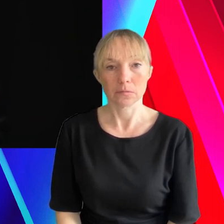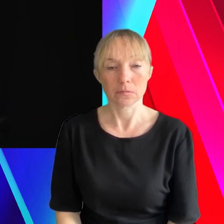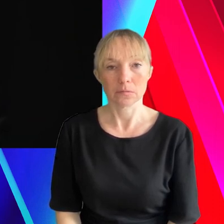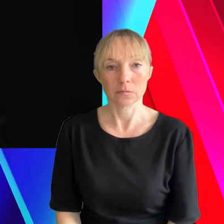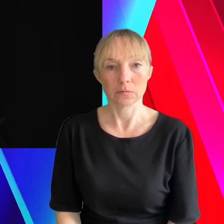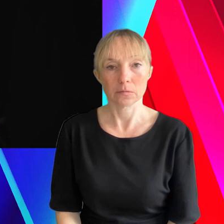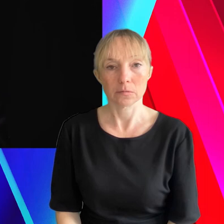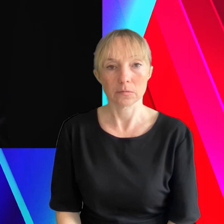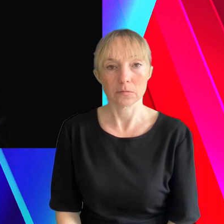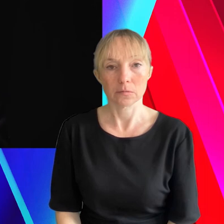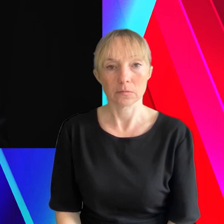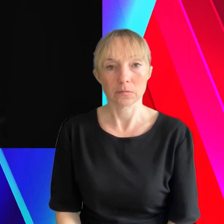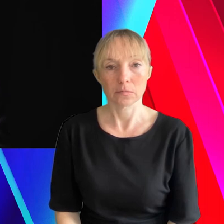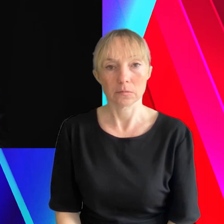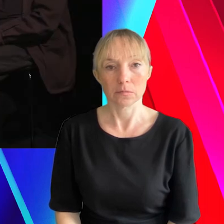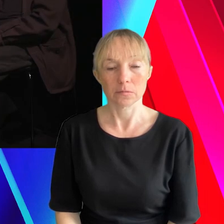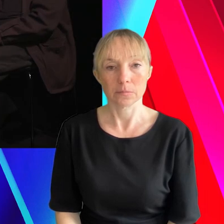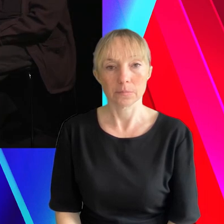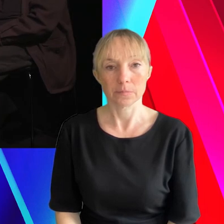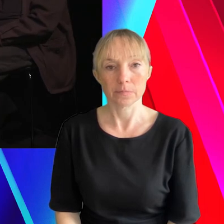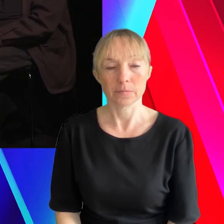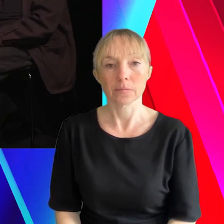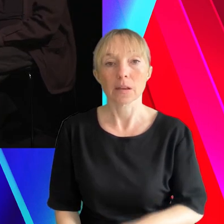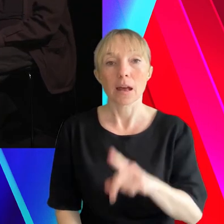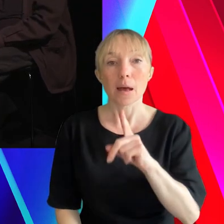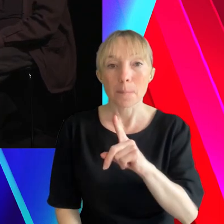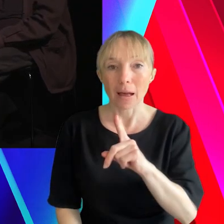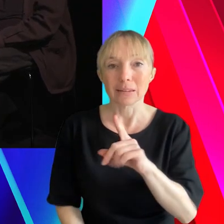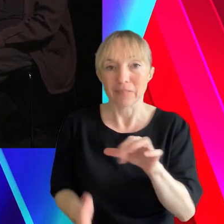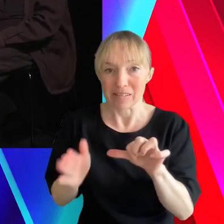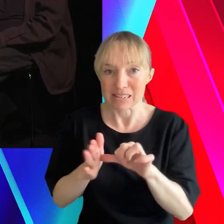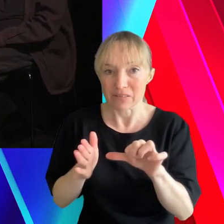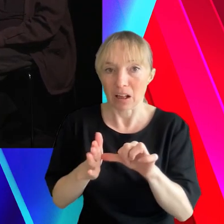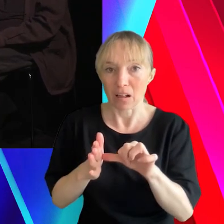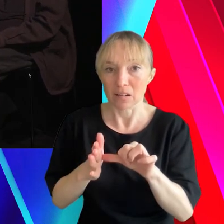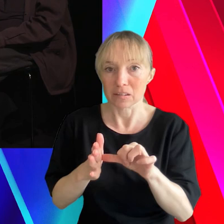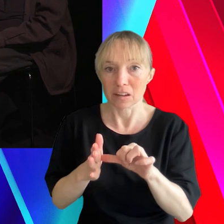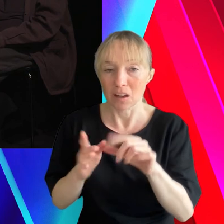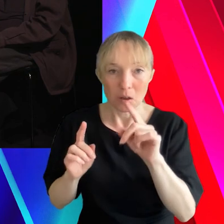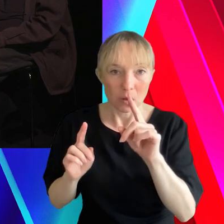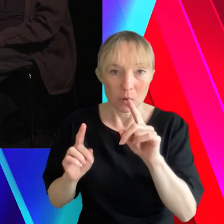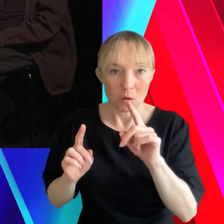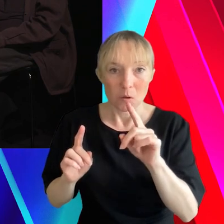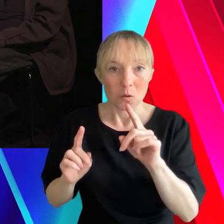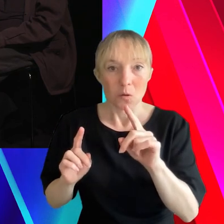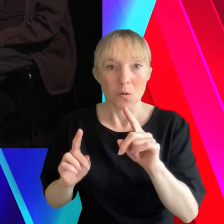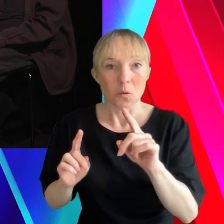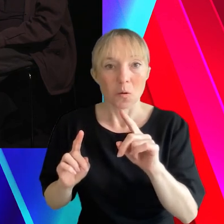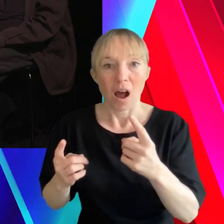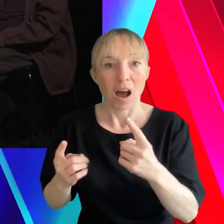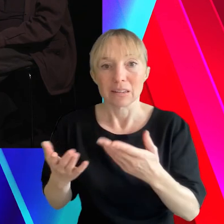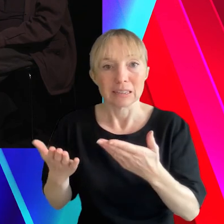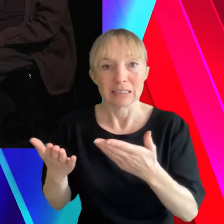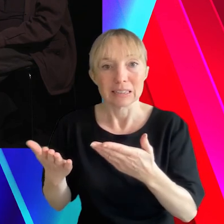تبدیل کنن دارن تو بازی. But the fine line that you must be very careful not to cross is the fact of